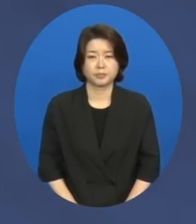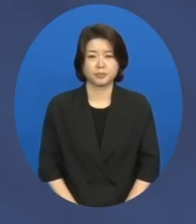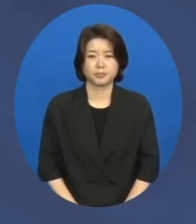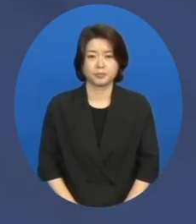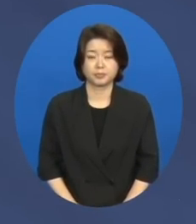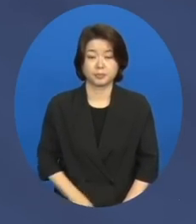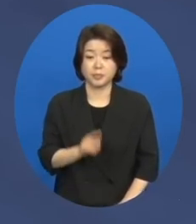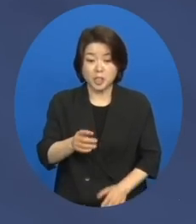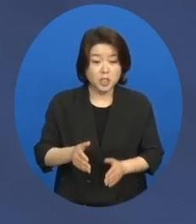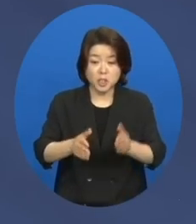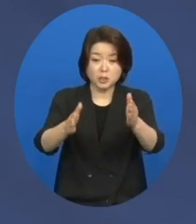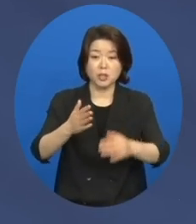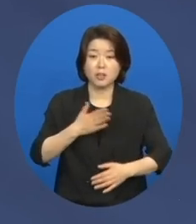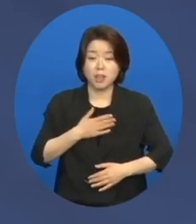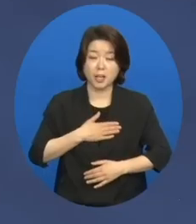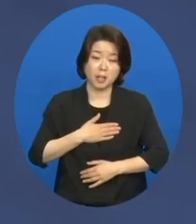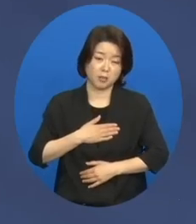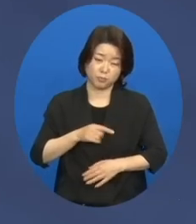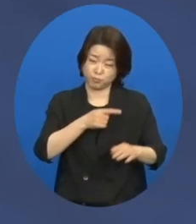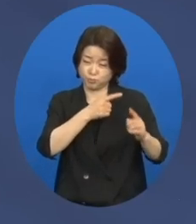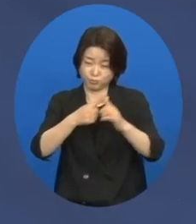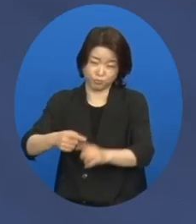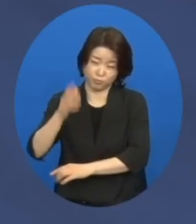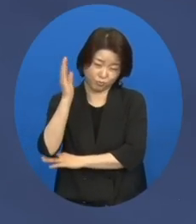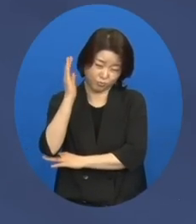이 얘기를 제가 그냥 강조하기 위해서가 아니고요.